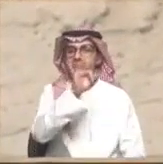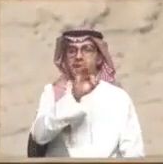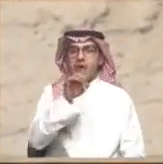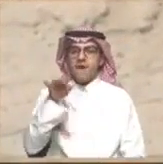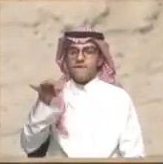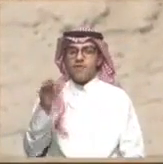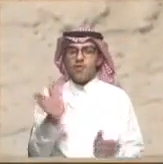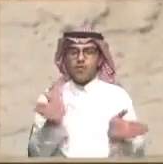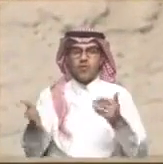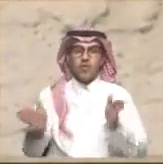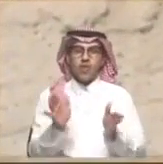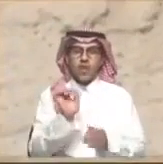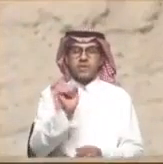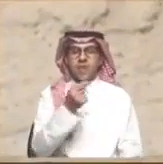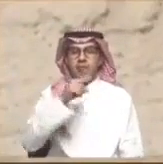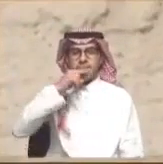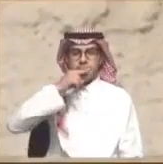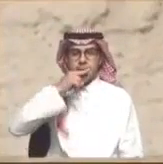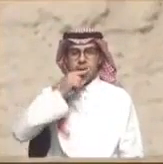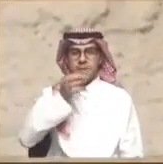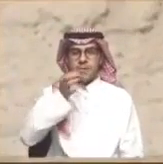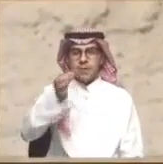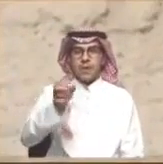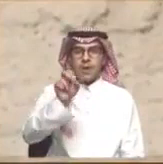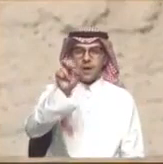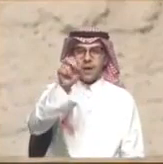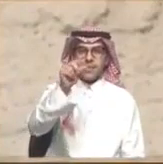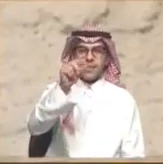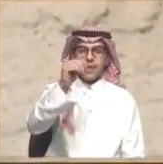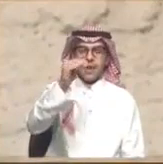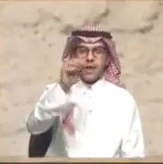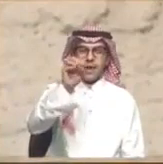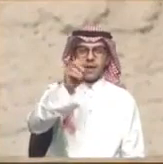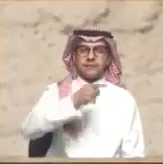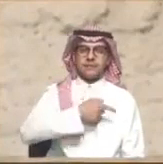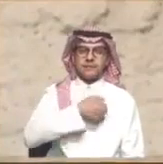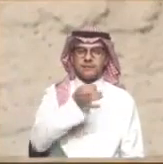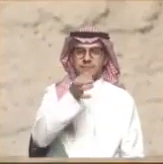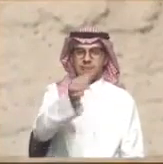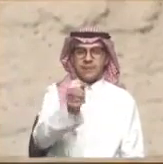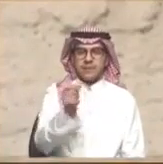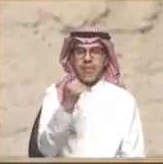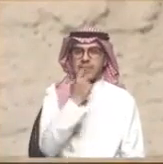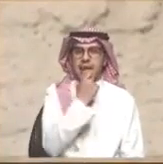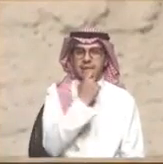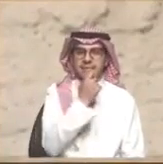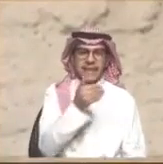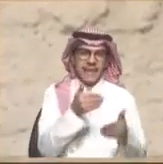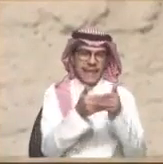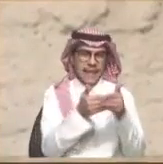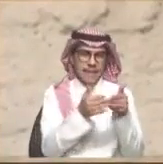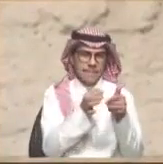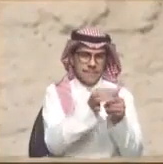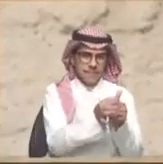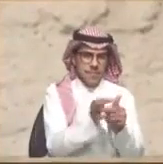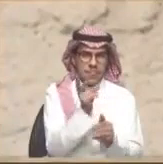3000 كرتون من التمور في قرى الكدحة وضواحيها بمديرية ذباب التابعة لمحافظة تعز اليمنية،